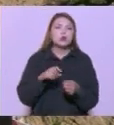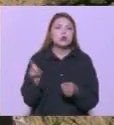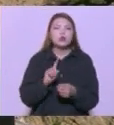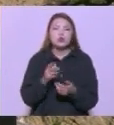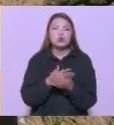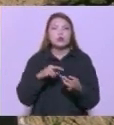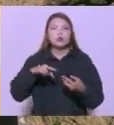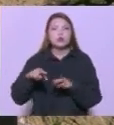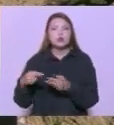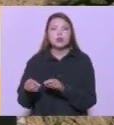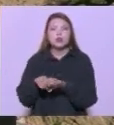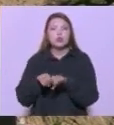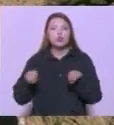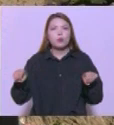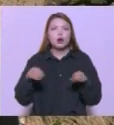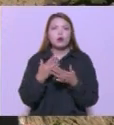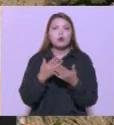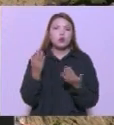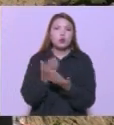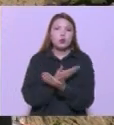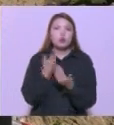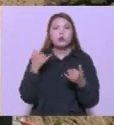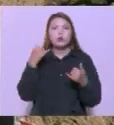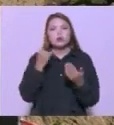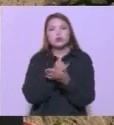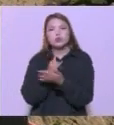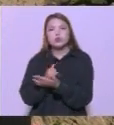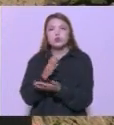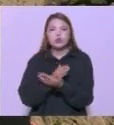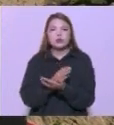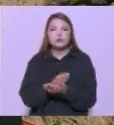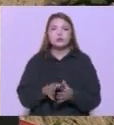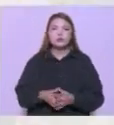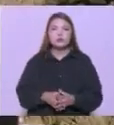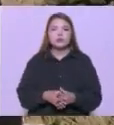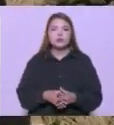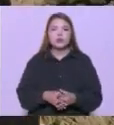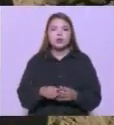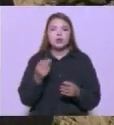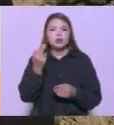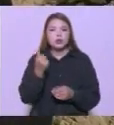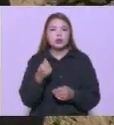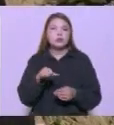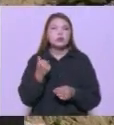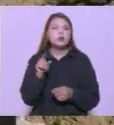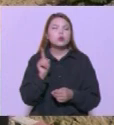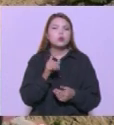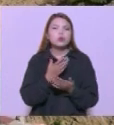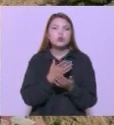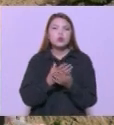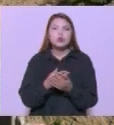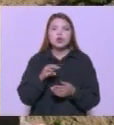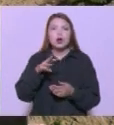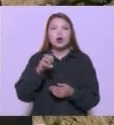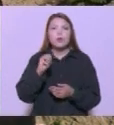соларды ауыстырып магистралық құбырларды жаңартып жатырмыз. Төменгі жақта бар, жоғарғы жақтарымызда бар ол жерде. Әрине, ең бірінші бұл жерде КЖСА мен